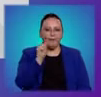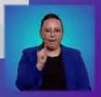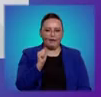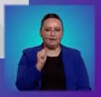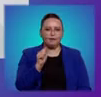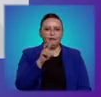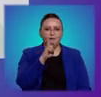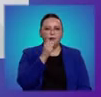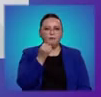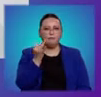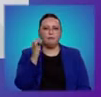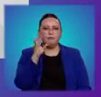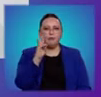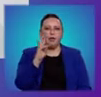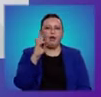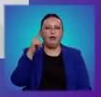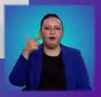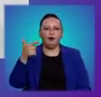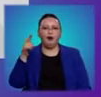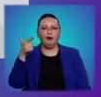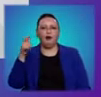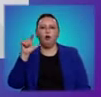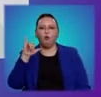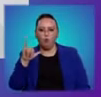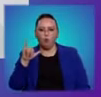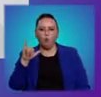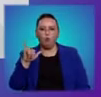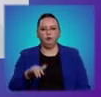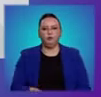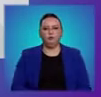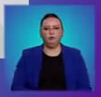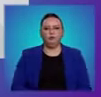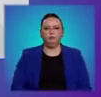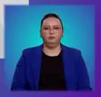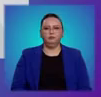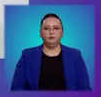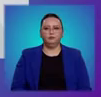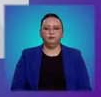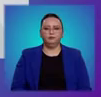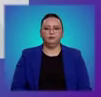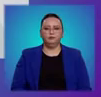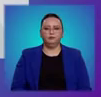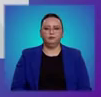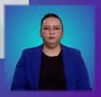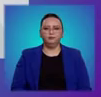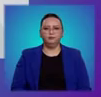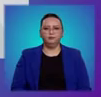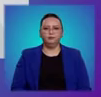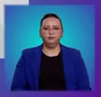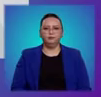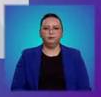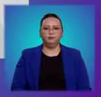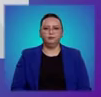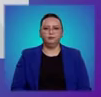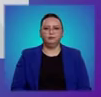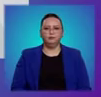гэж бичих гээдэг. Гэвч монгол бичгээр банк гэдэг үгийг банкгүй гэж бичдэг байх нэ. За багш нь энэ